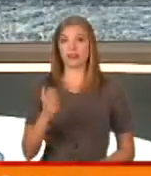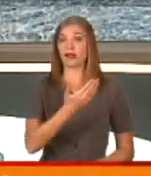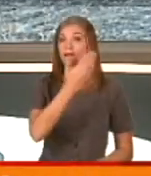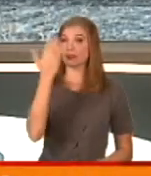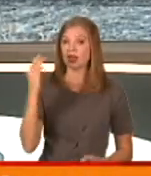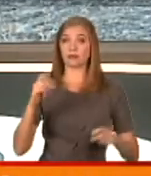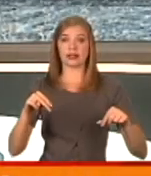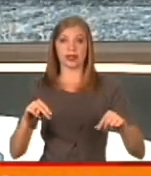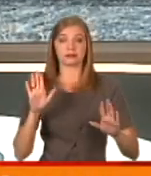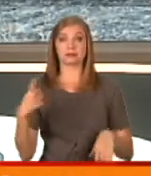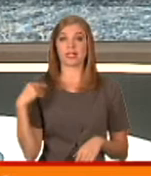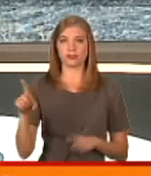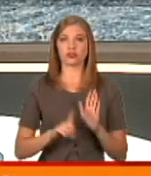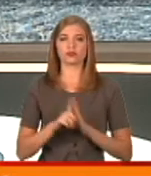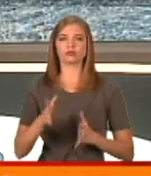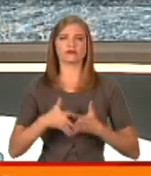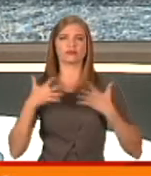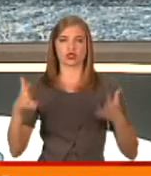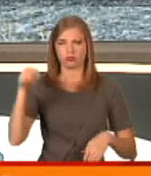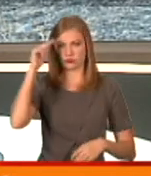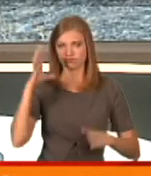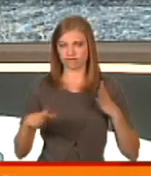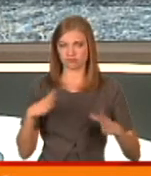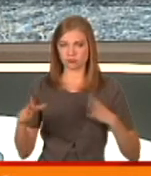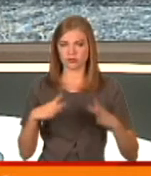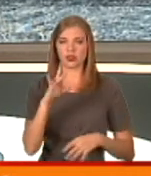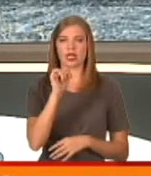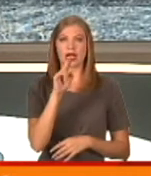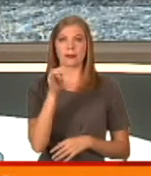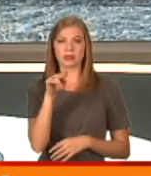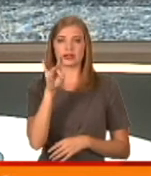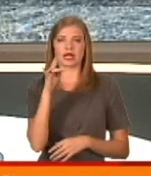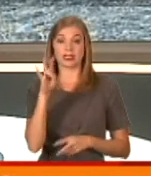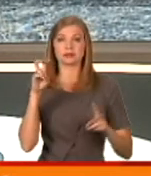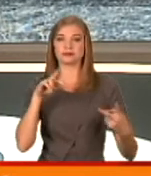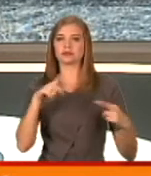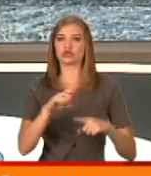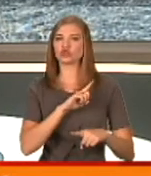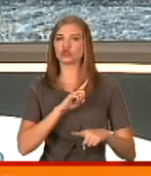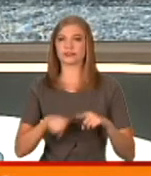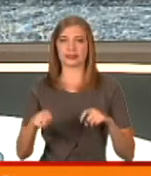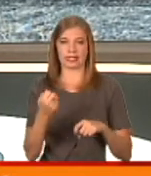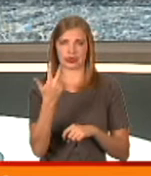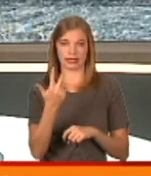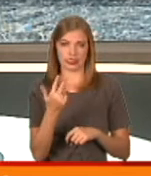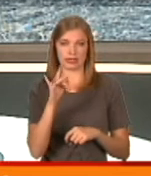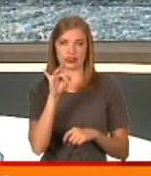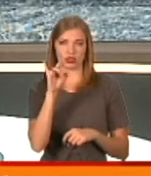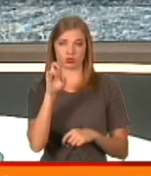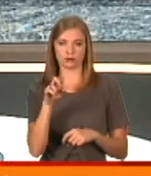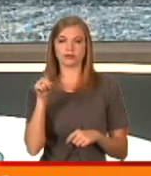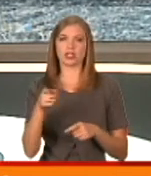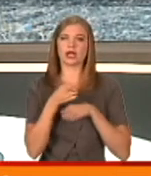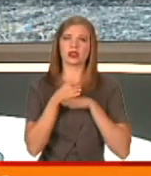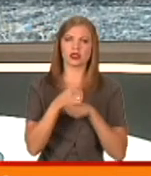У небі і на землі на Львівщині розпочалися масштабні військові навчання «Rapid Trident», що в перекладі «швидкий тризуб». Танкові маневри,